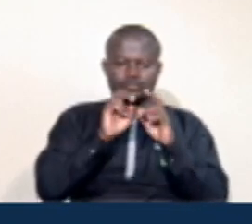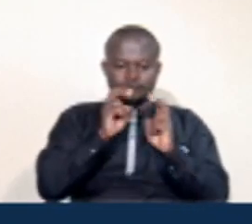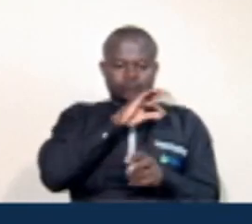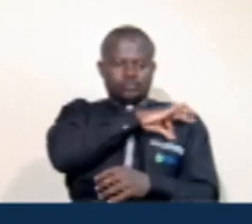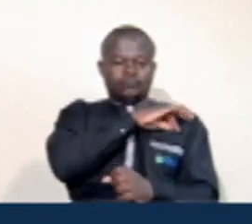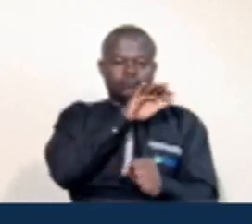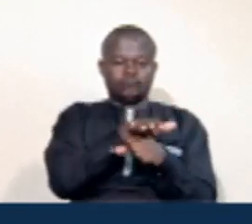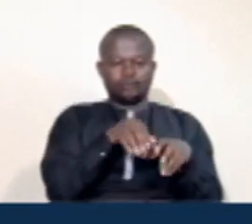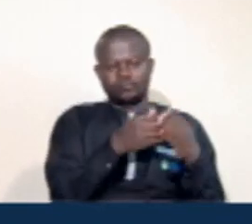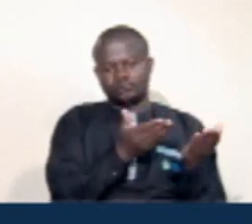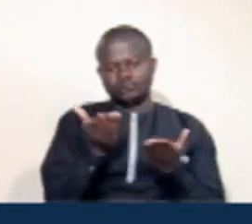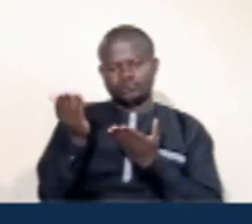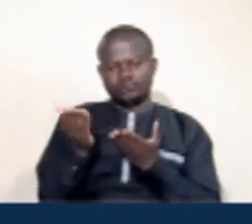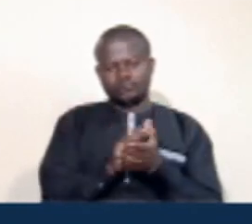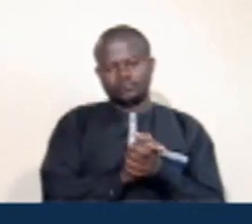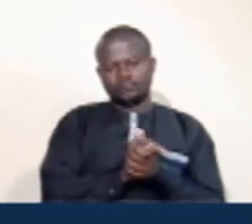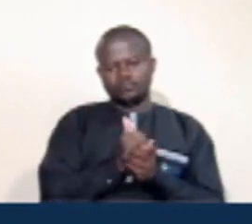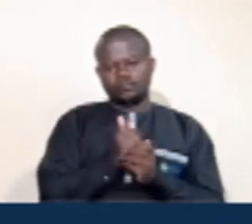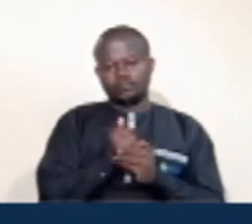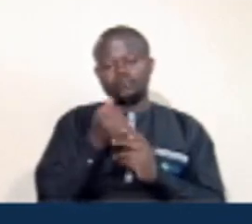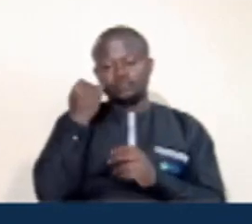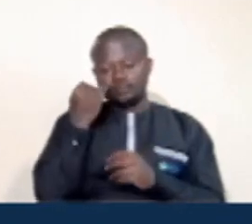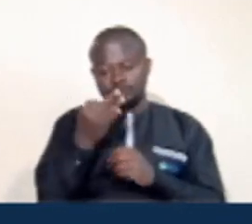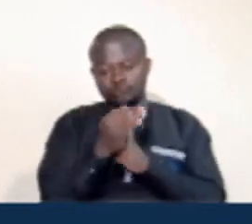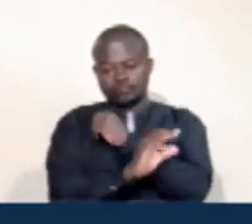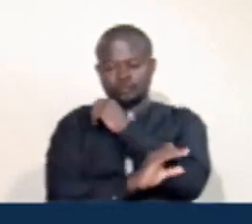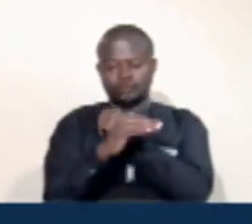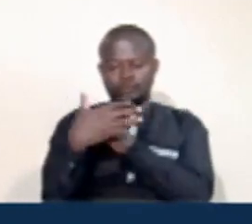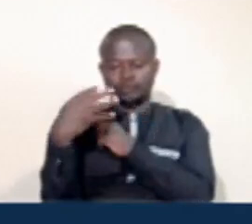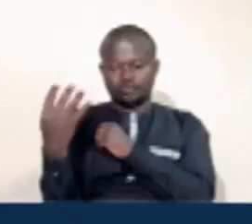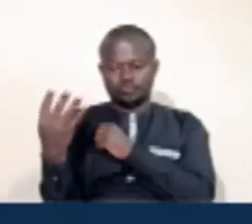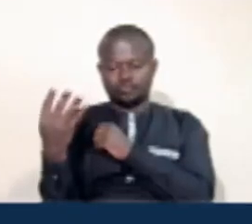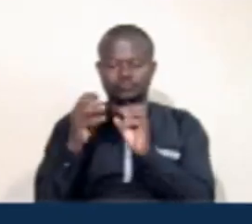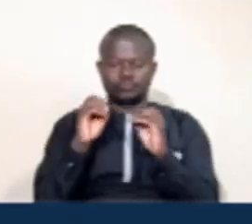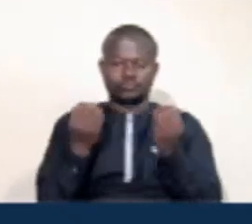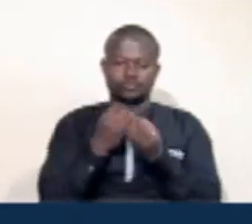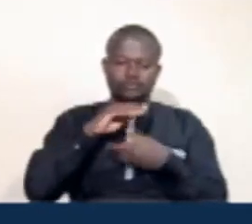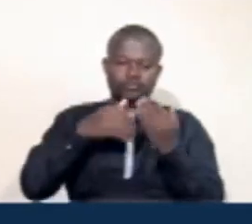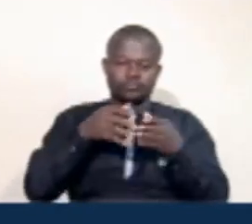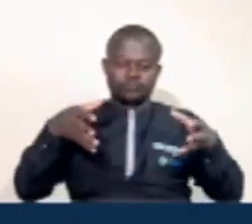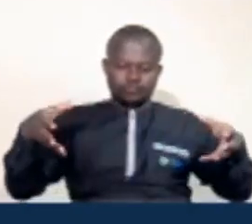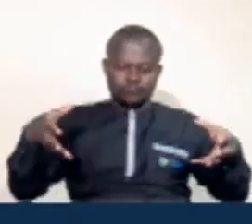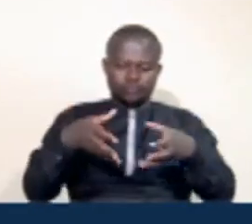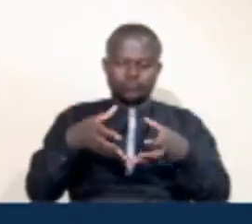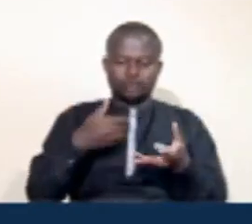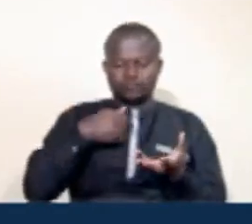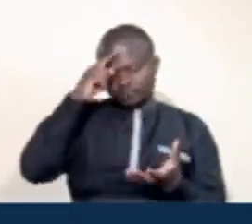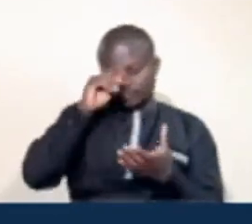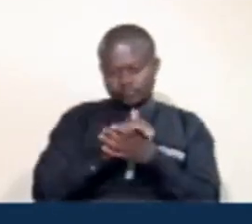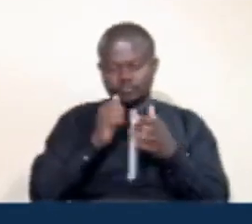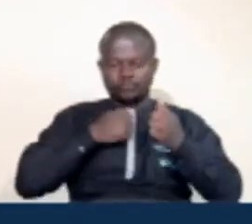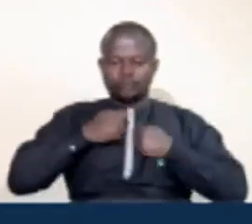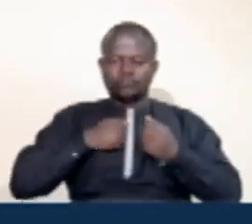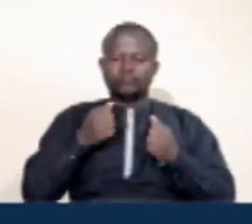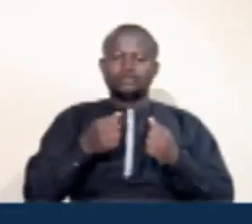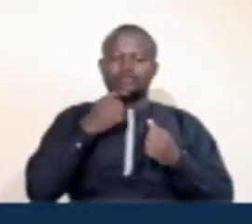inyungu nyinshi mu kwakira cyogamo kuba uyu muryango bihugu 54 umuryango bihuriyemo byaragiriye icyizere u Rwanda kuvuga